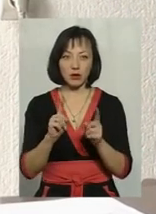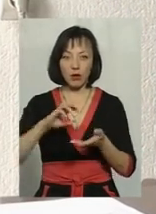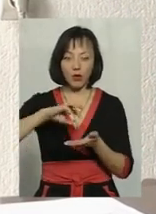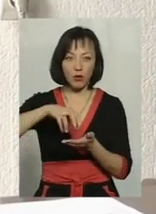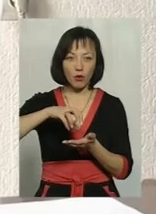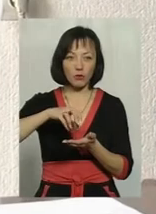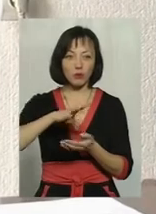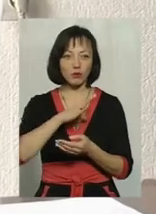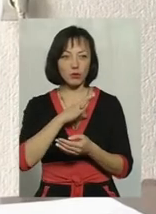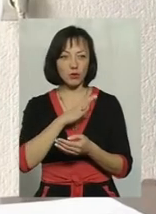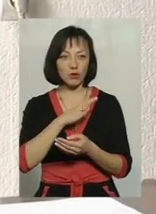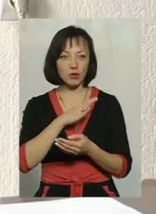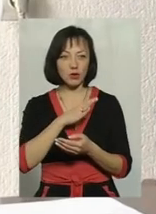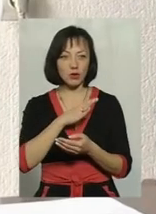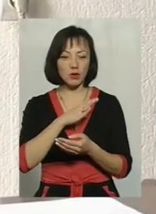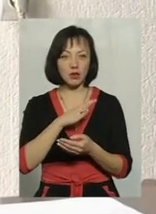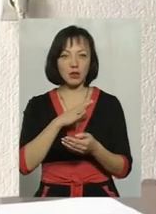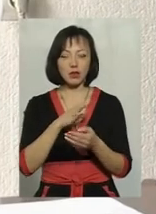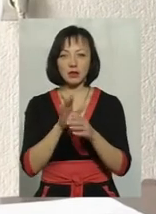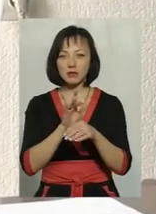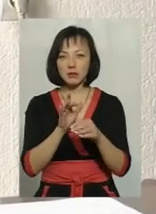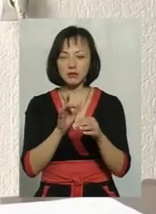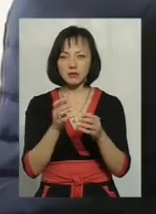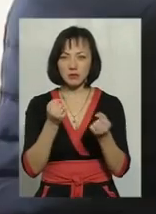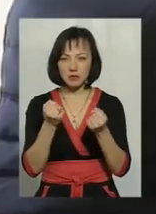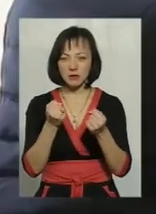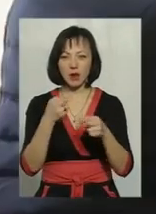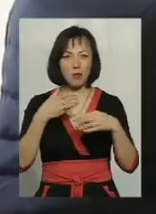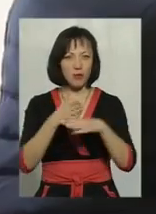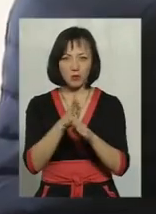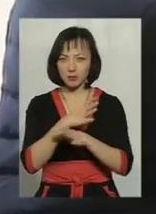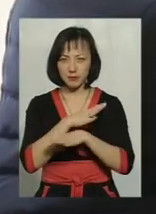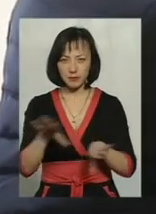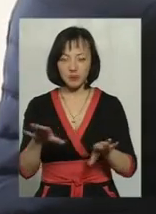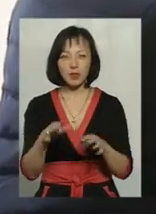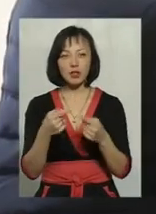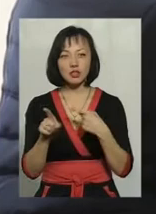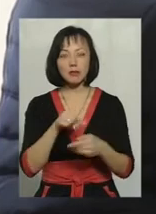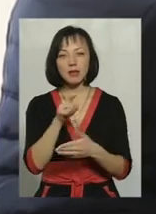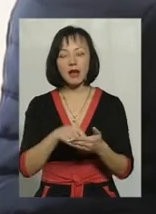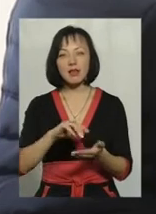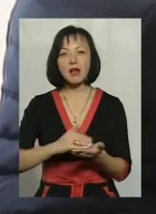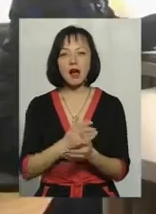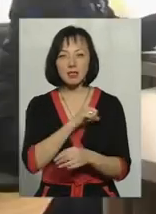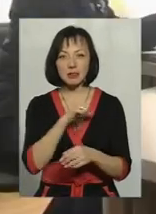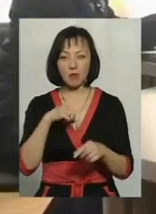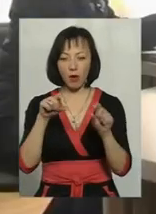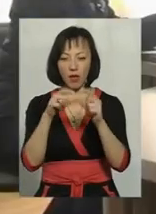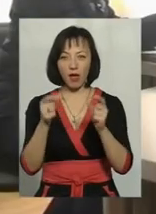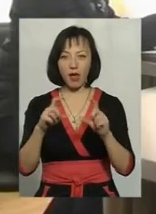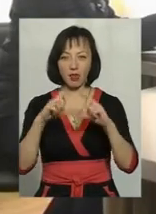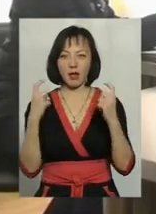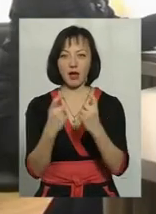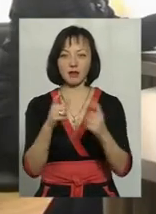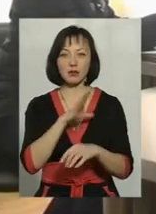закрутка була ціла, не пошкоджена. Інше питання – якість самої етикетки. Не може